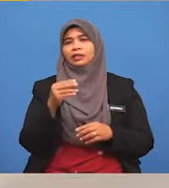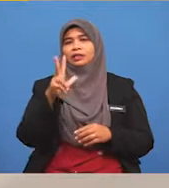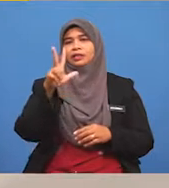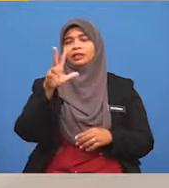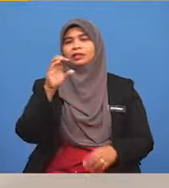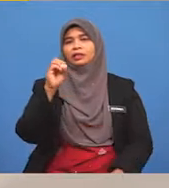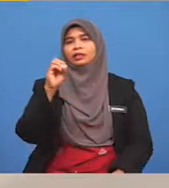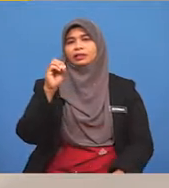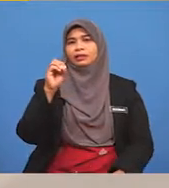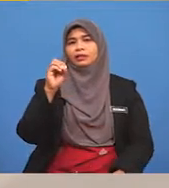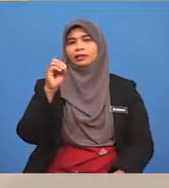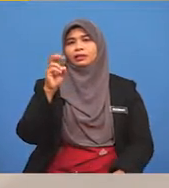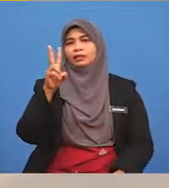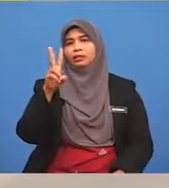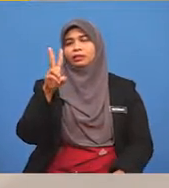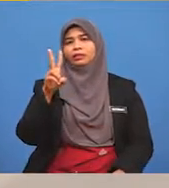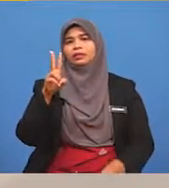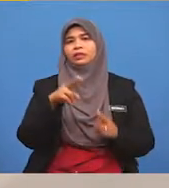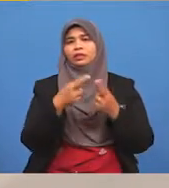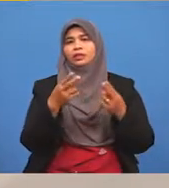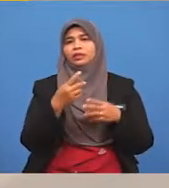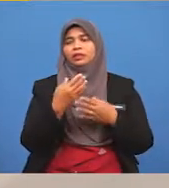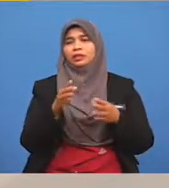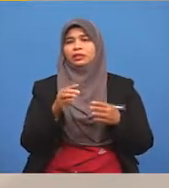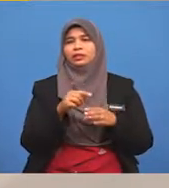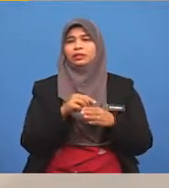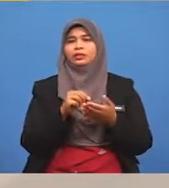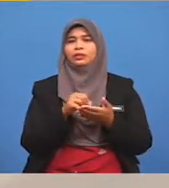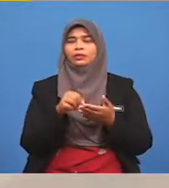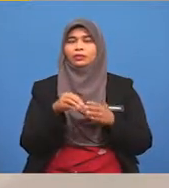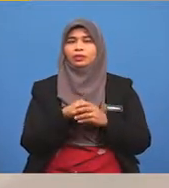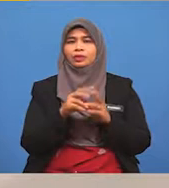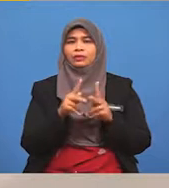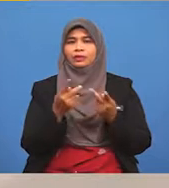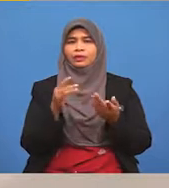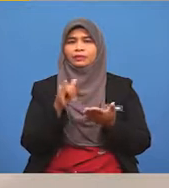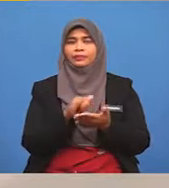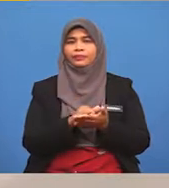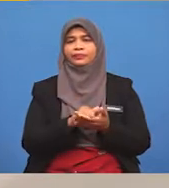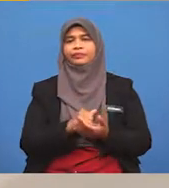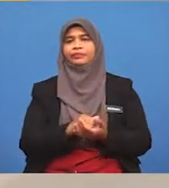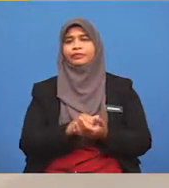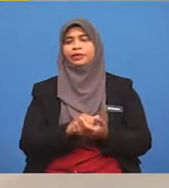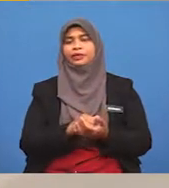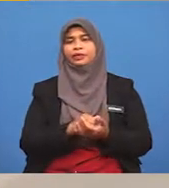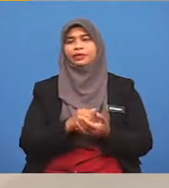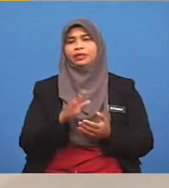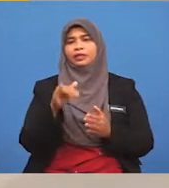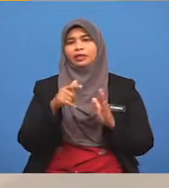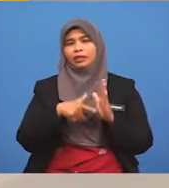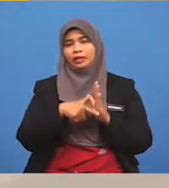3,002 hadis telah pun tercatat di dalam kitab Sunan terdahulu. Bakinya